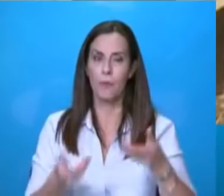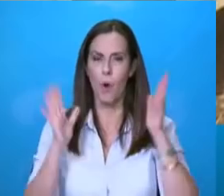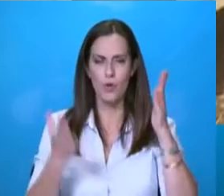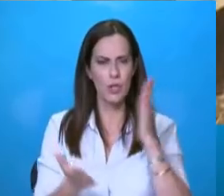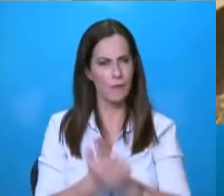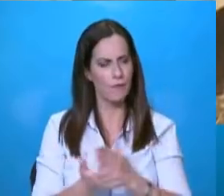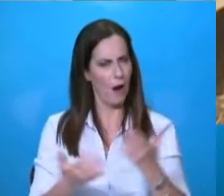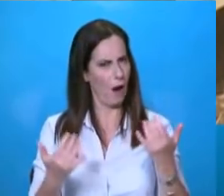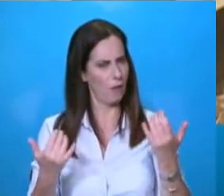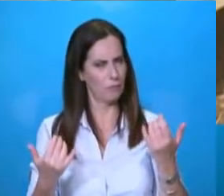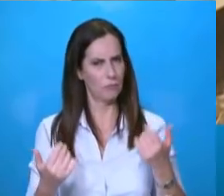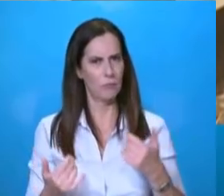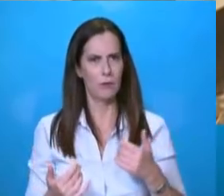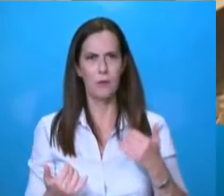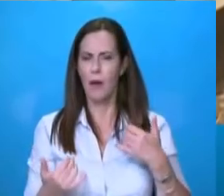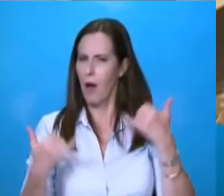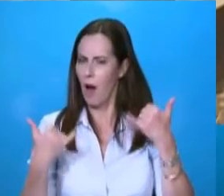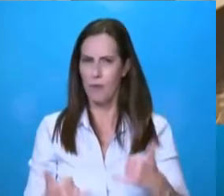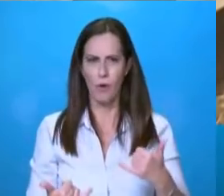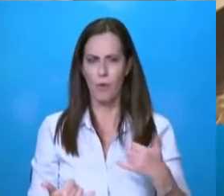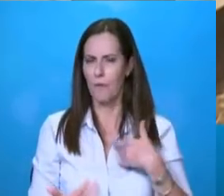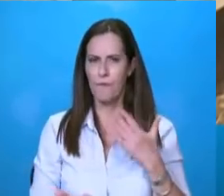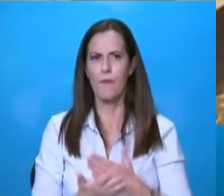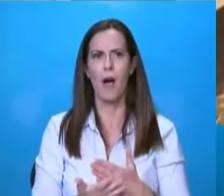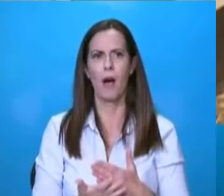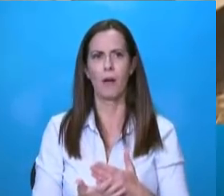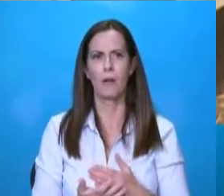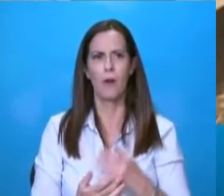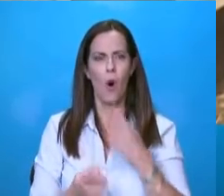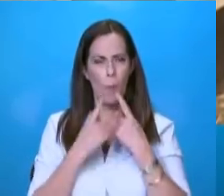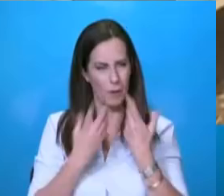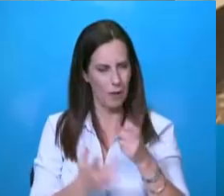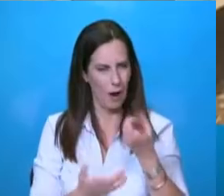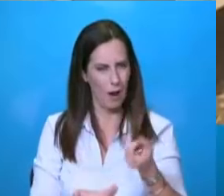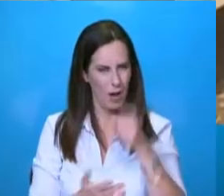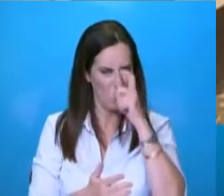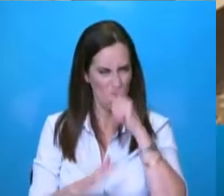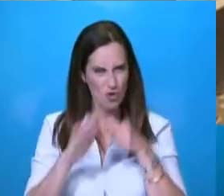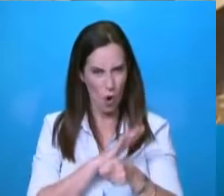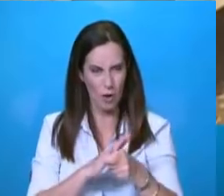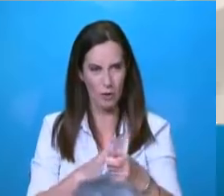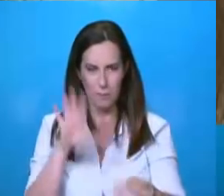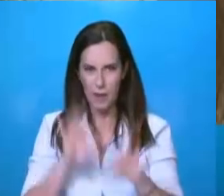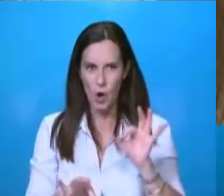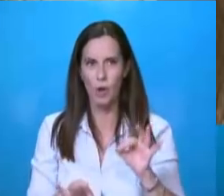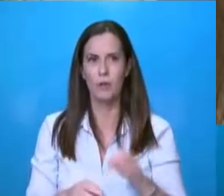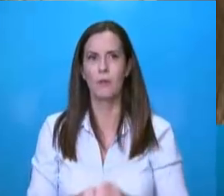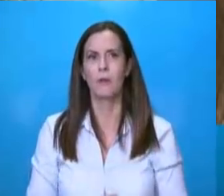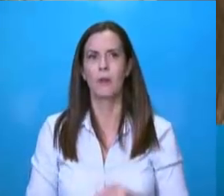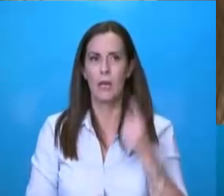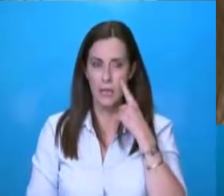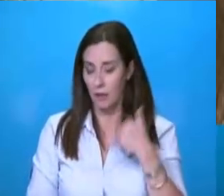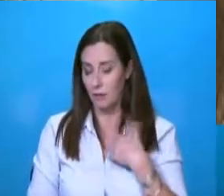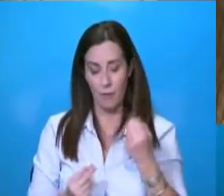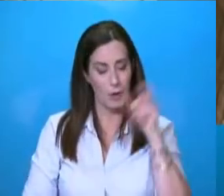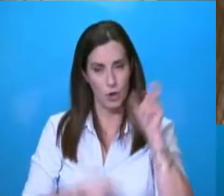חמור שכבר אנחנו היום עומדים ומדברים על שוחט בחירות. בעיניי ובעיני